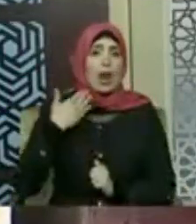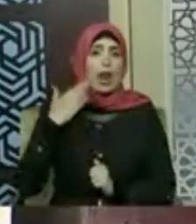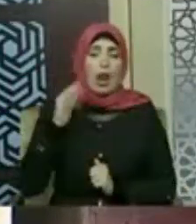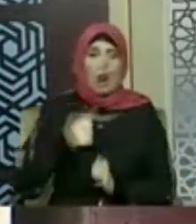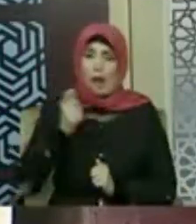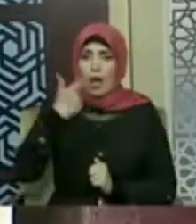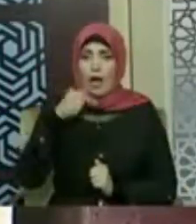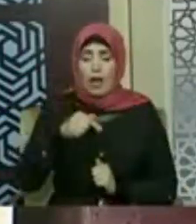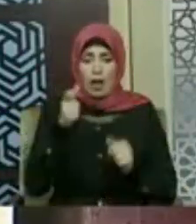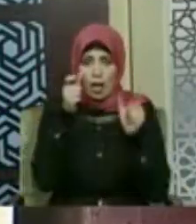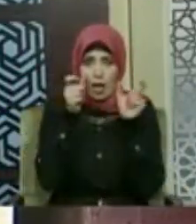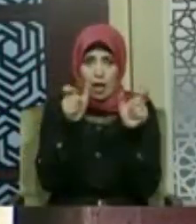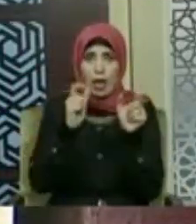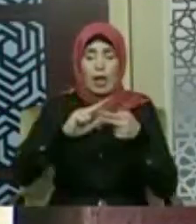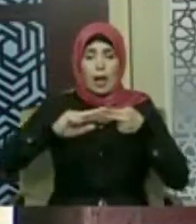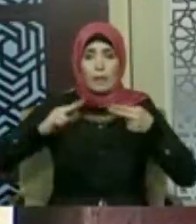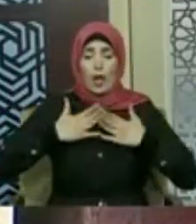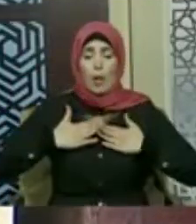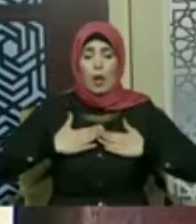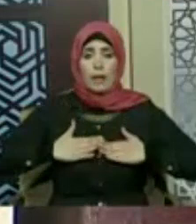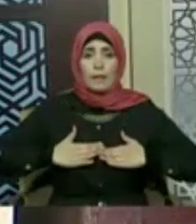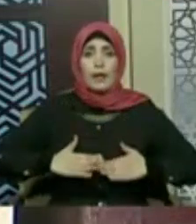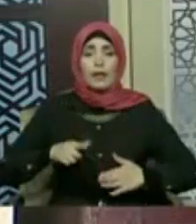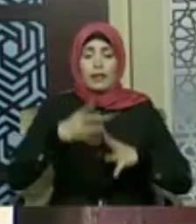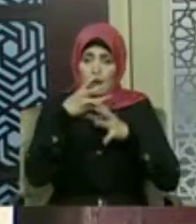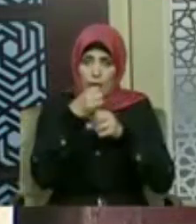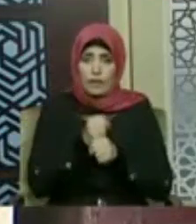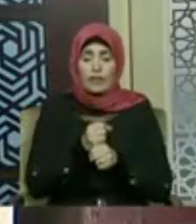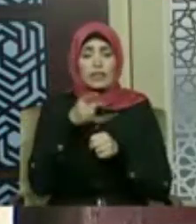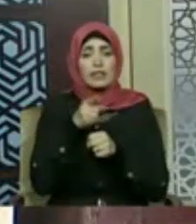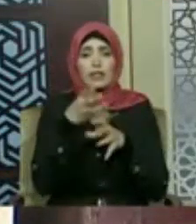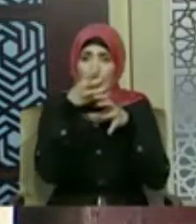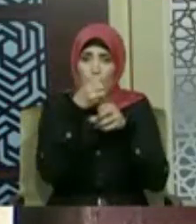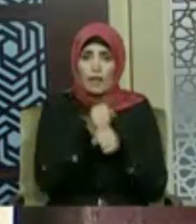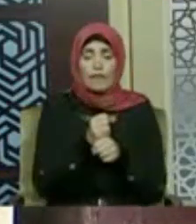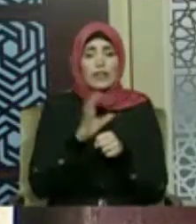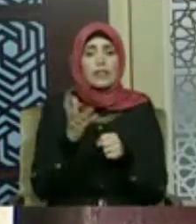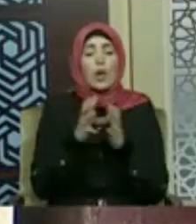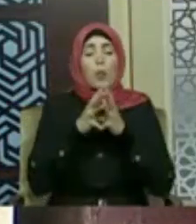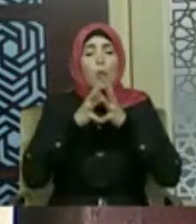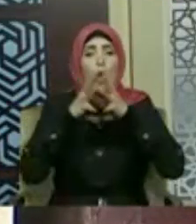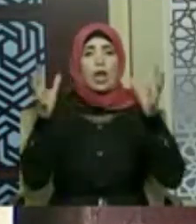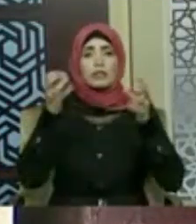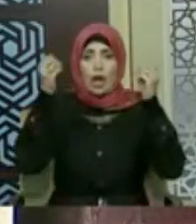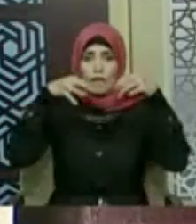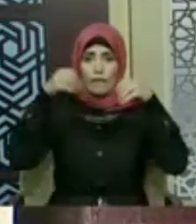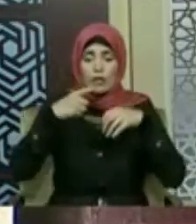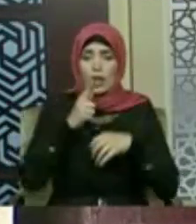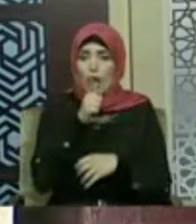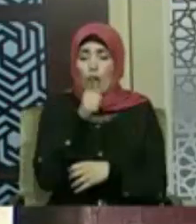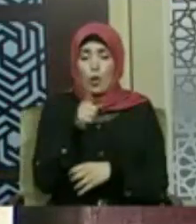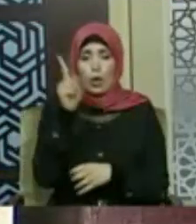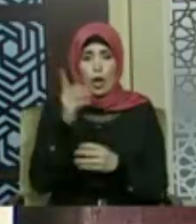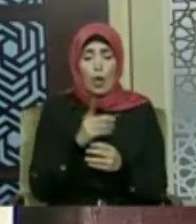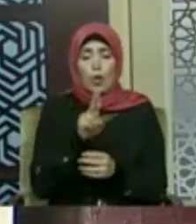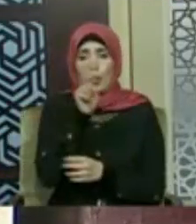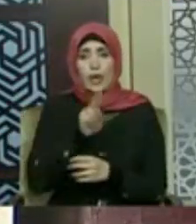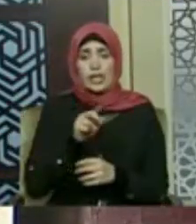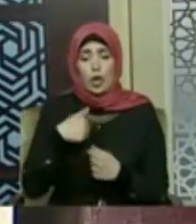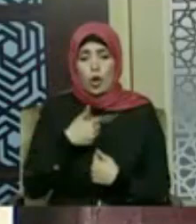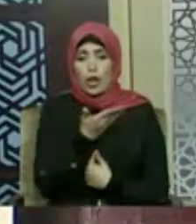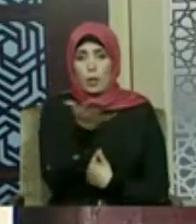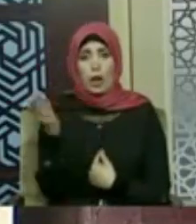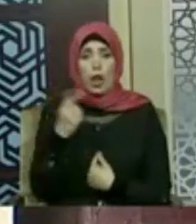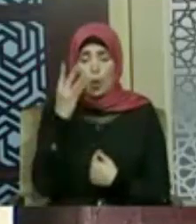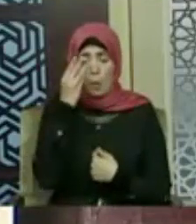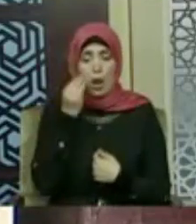وسلامها، وأن يغنيها بواسع فضله. أقول قولي هذا، وأسأل الله لي ولكم العفو والعافية. توبوا إلى